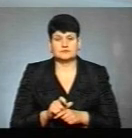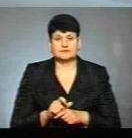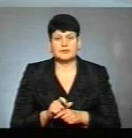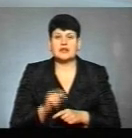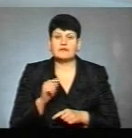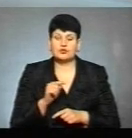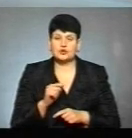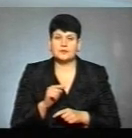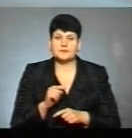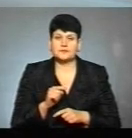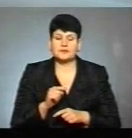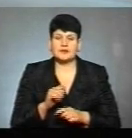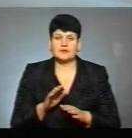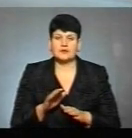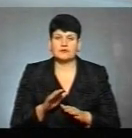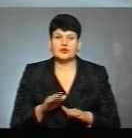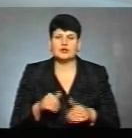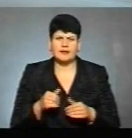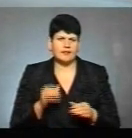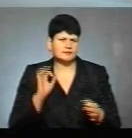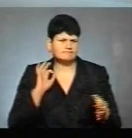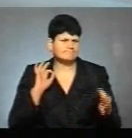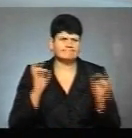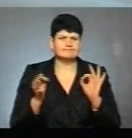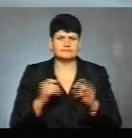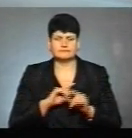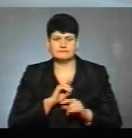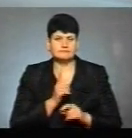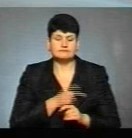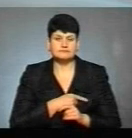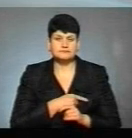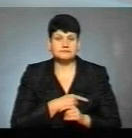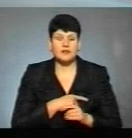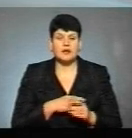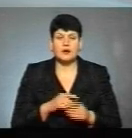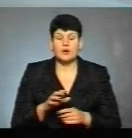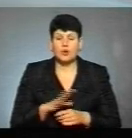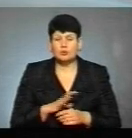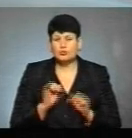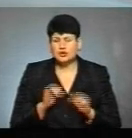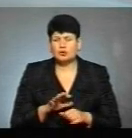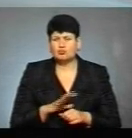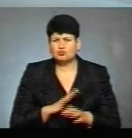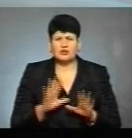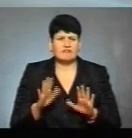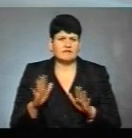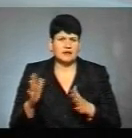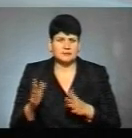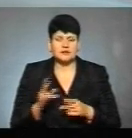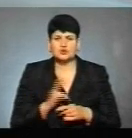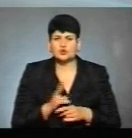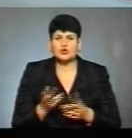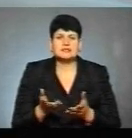І воно дало відважний, і таке і резонансне. Навіть, бо то, ну, може, були такі випадки, що десь